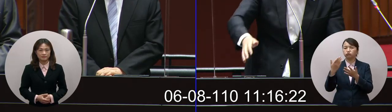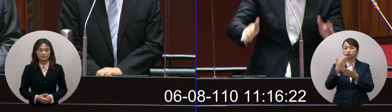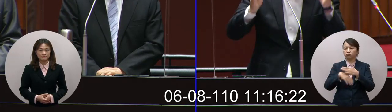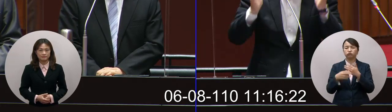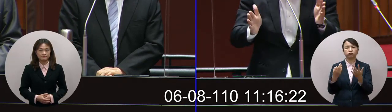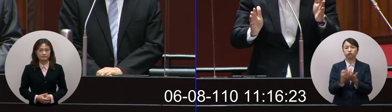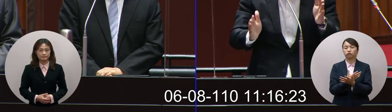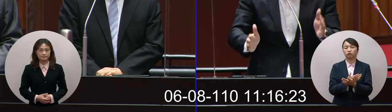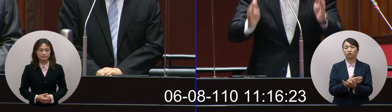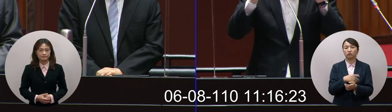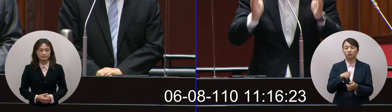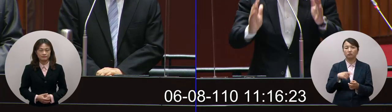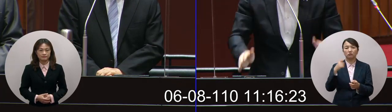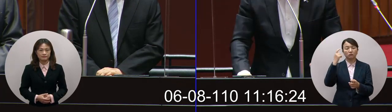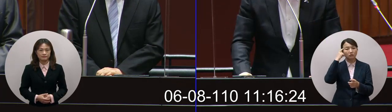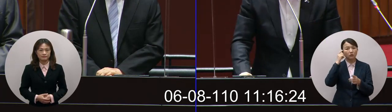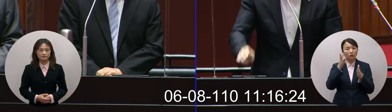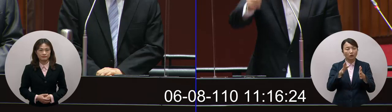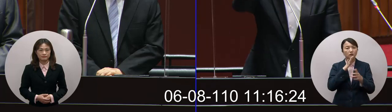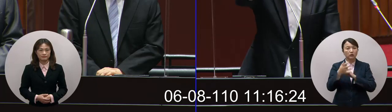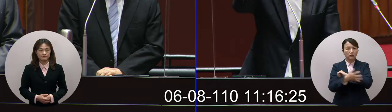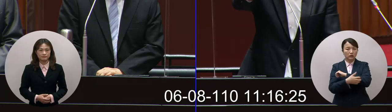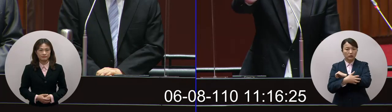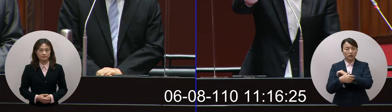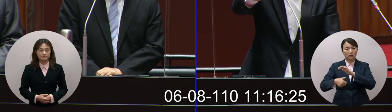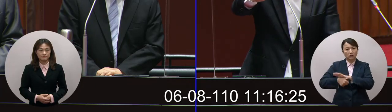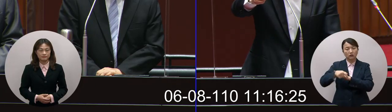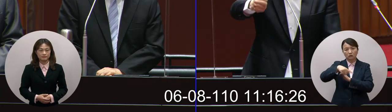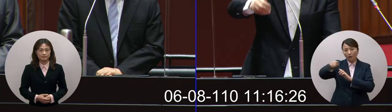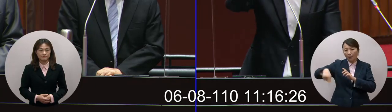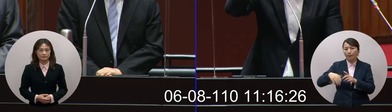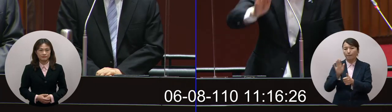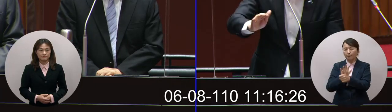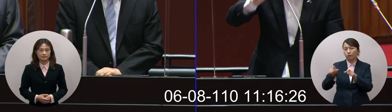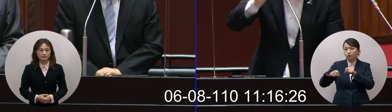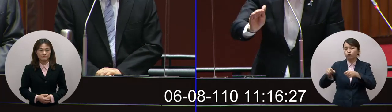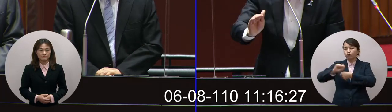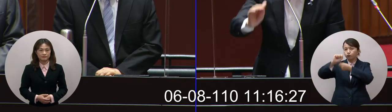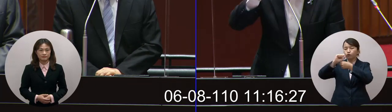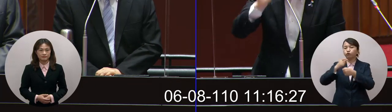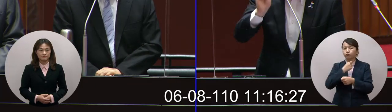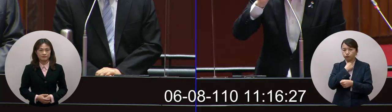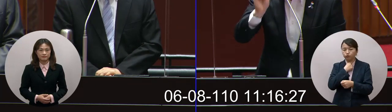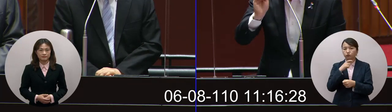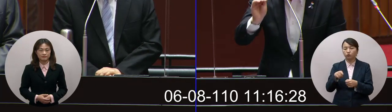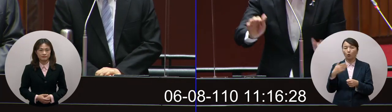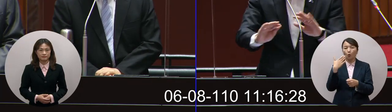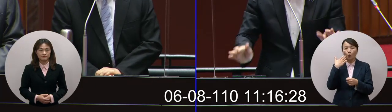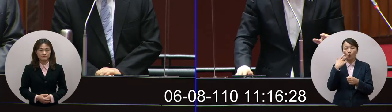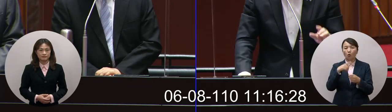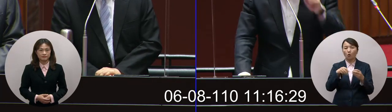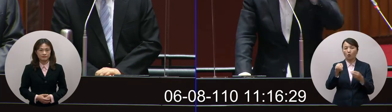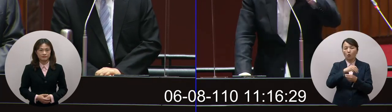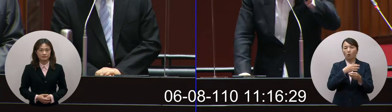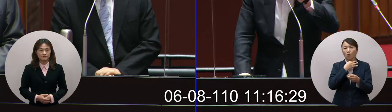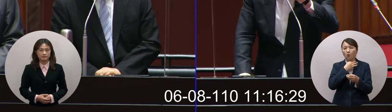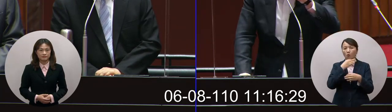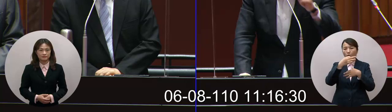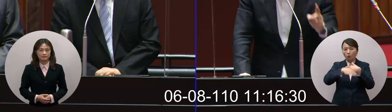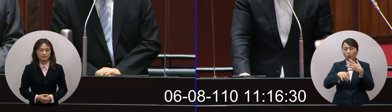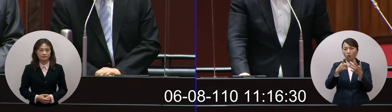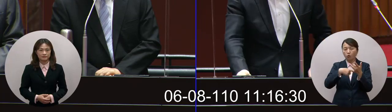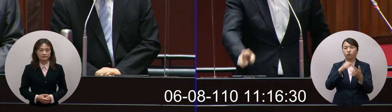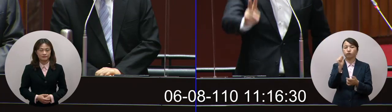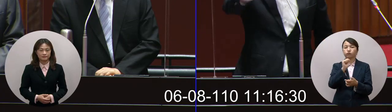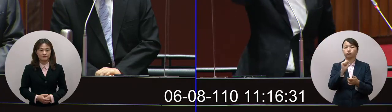个我认为啊，对受雇者啊，应该给他多点照顾。我认为这个部分纾困不应该遗漏，这是第一个